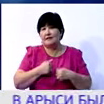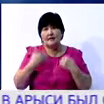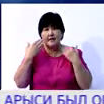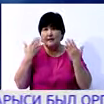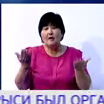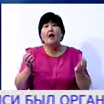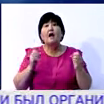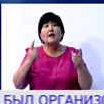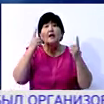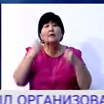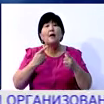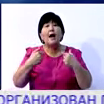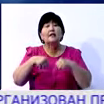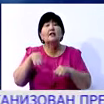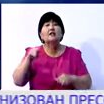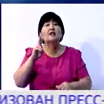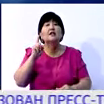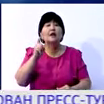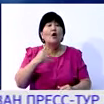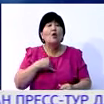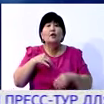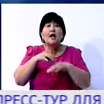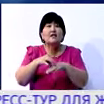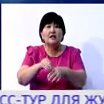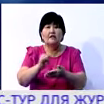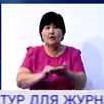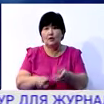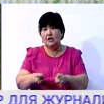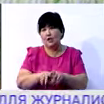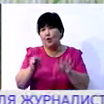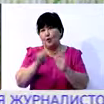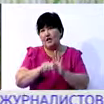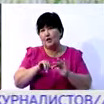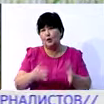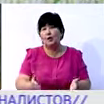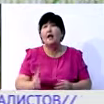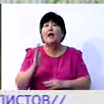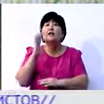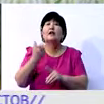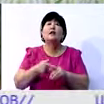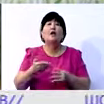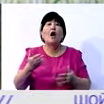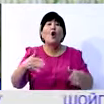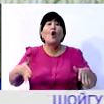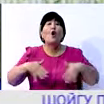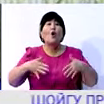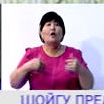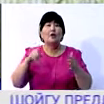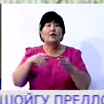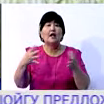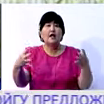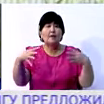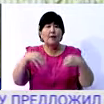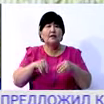неизвестно. Как нам сообщили в отделе ЖКХ, у нас не ведется такой мониторинг. Дерево – это легкие города. Они поглощают